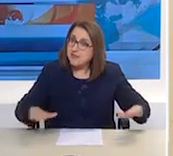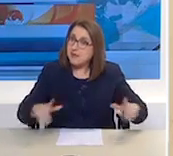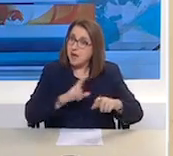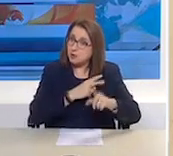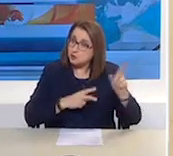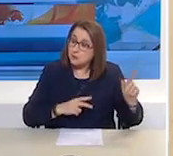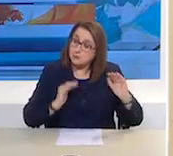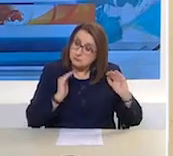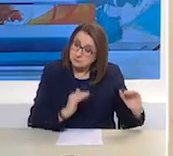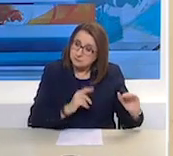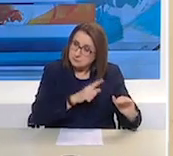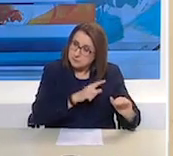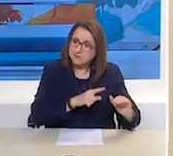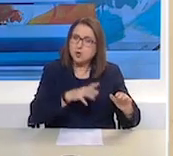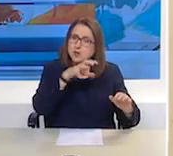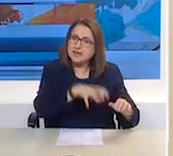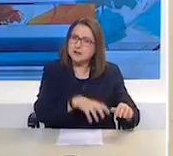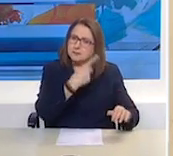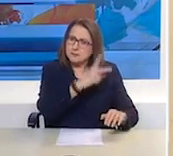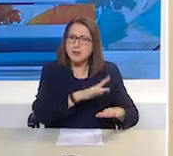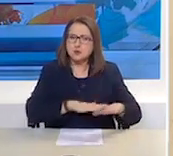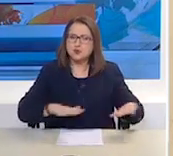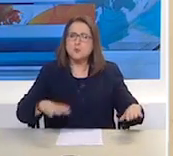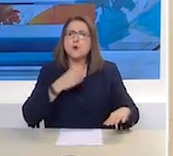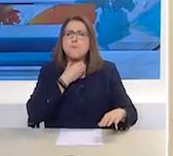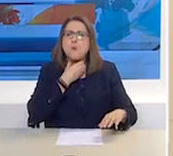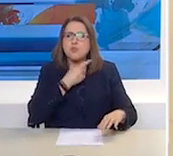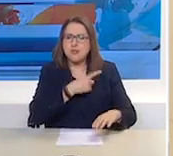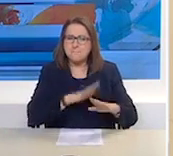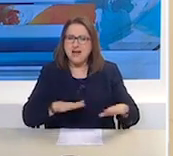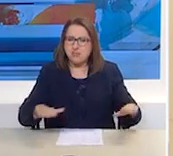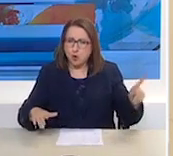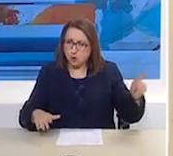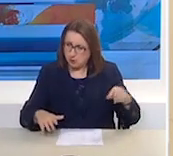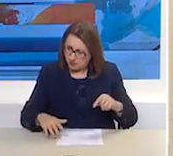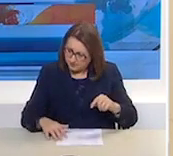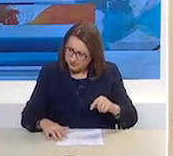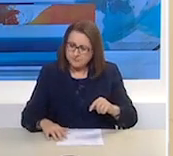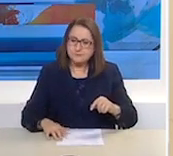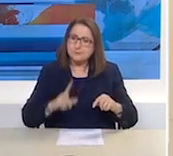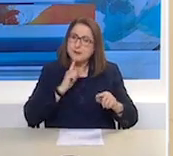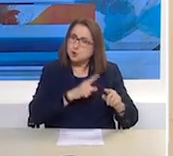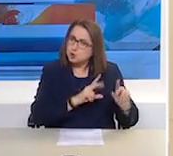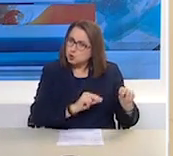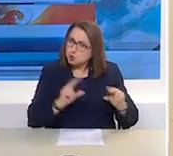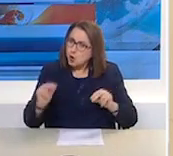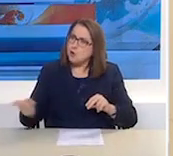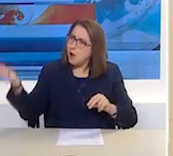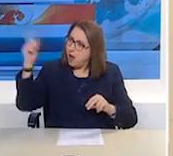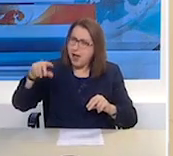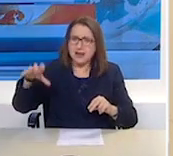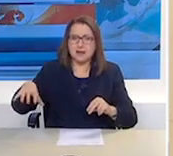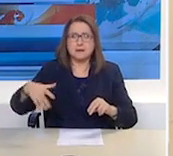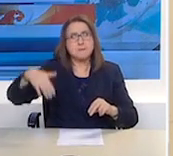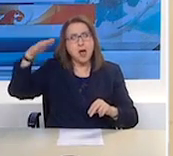συγκεκριμένα έχει δεσμευτεί η καρδιοχειρουργική κλινική του νοσοκομείου Παίδων. Αντίστοιχα, έγινε και σε περιπτώσεις σε καρδιοχειρουργικές